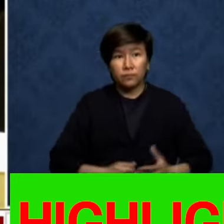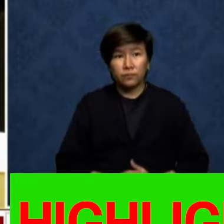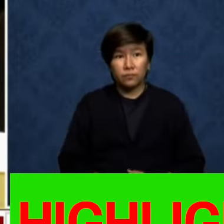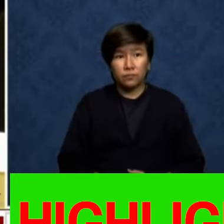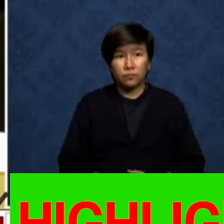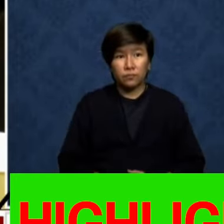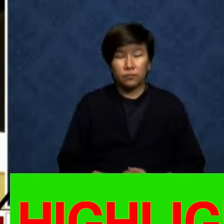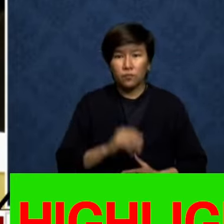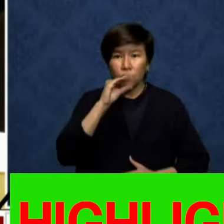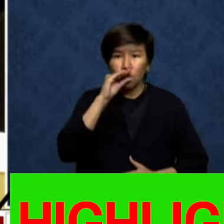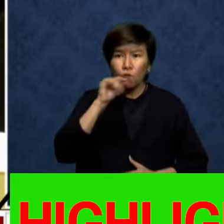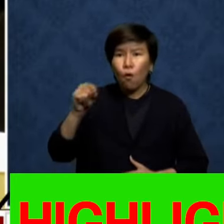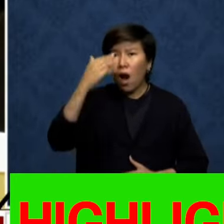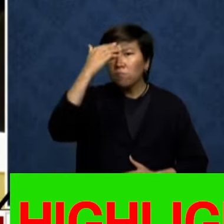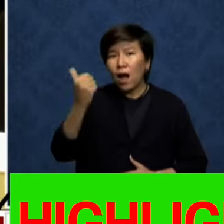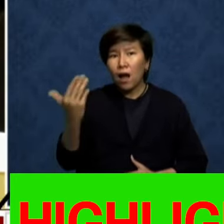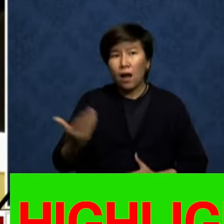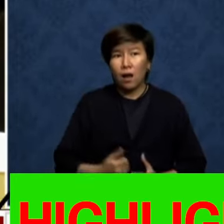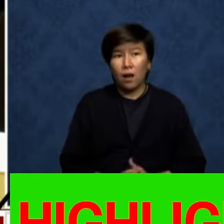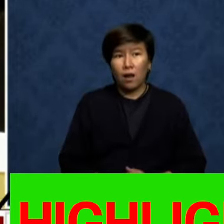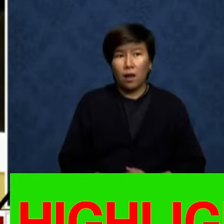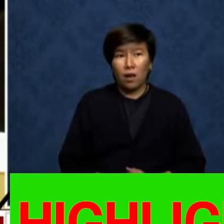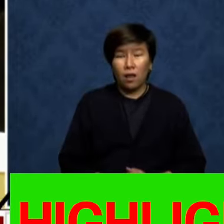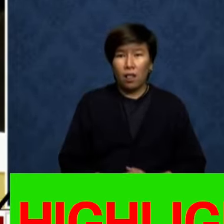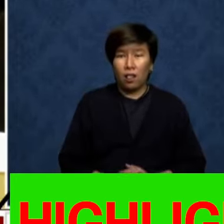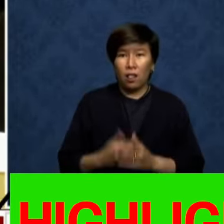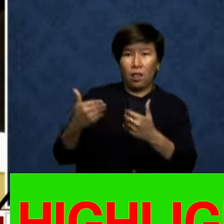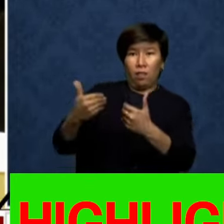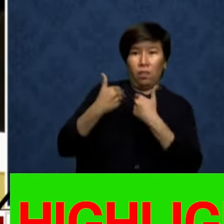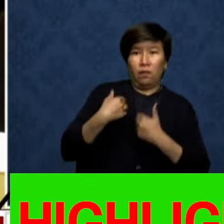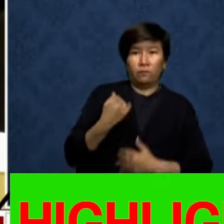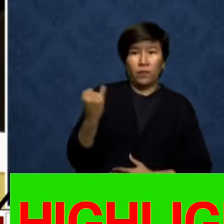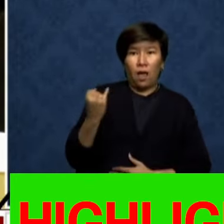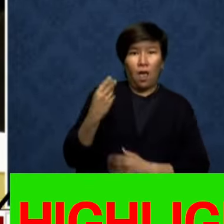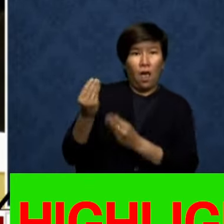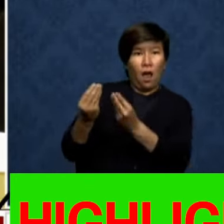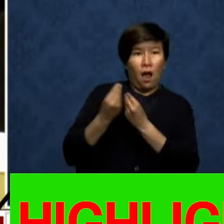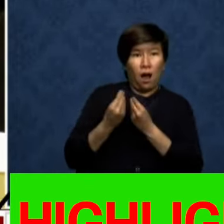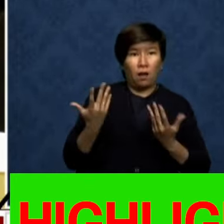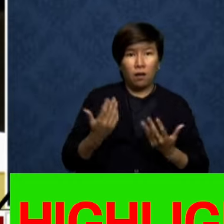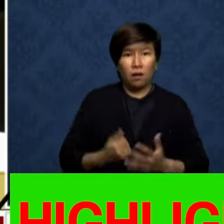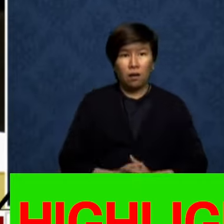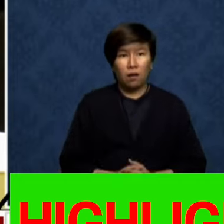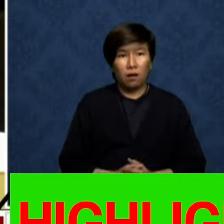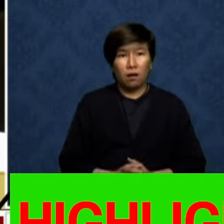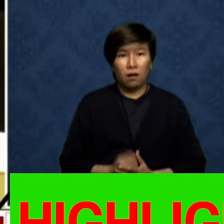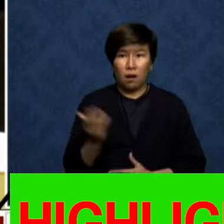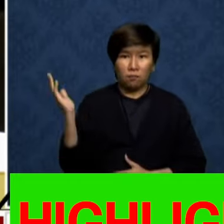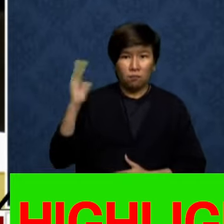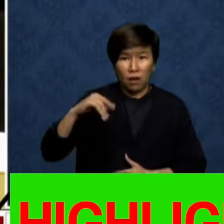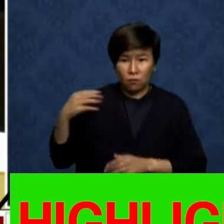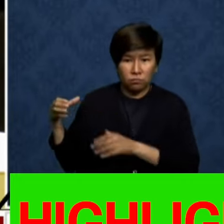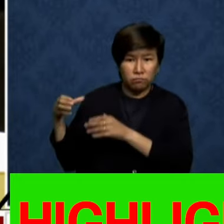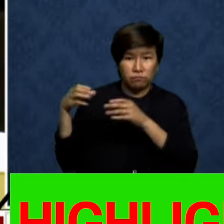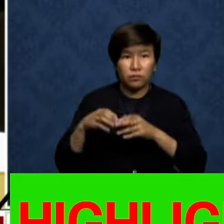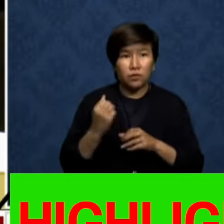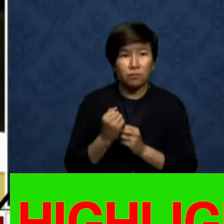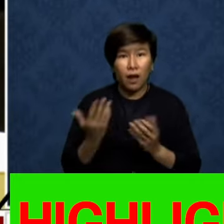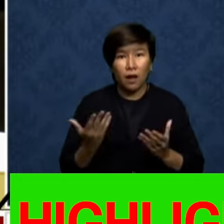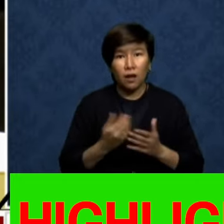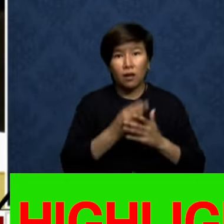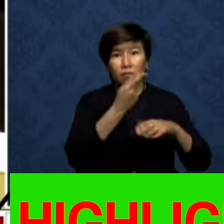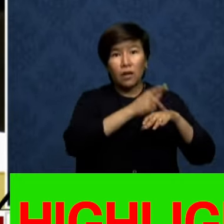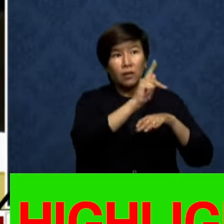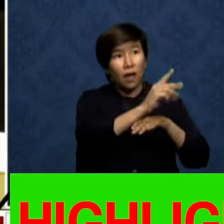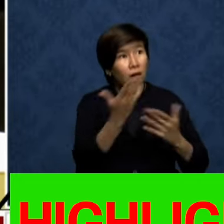ถ้จะพูดกัแบบนี้ อย่าเอาดใ่ตัวชั่วใส่คนอื่นครัถ้าอย่นี้เดยผมตามพวกผมเขามา ประทานนะครับเด๋ยวผมจะเสน